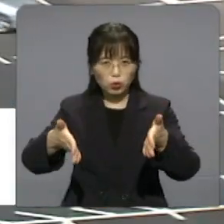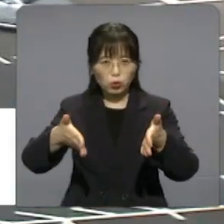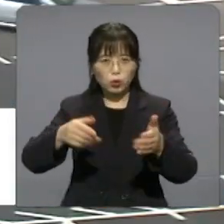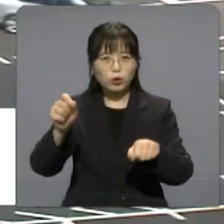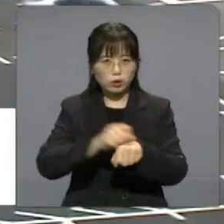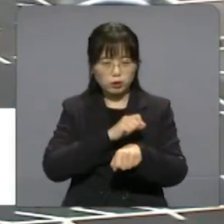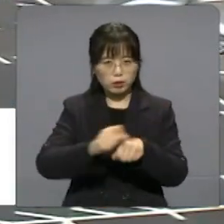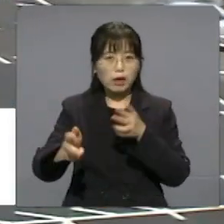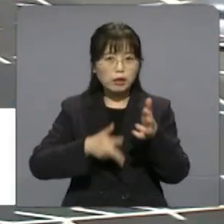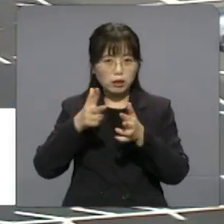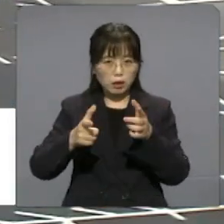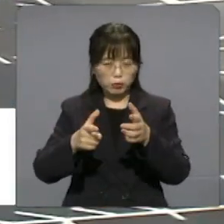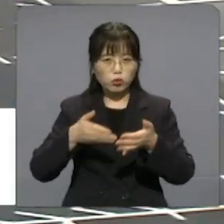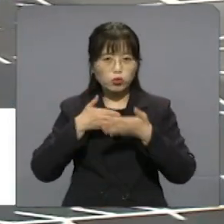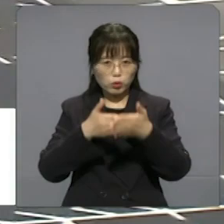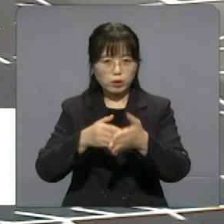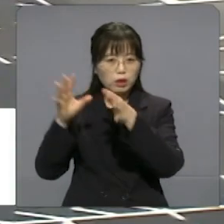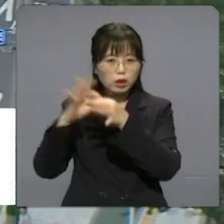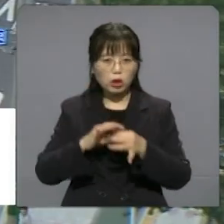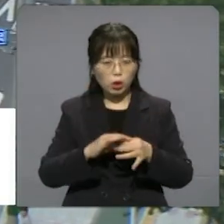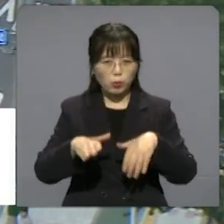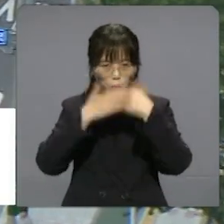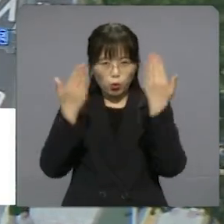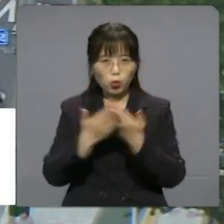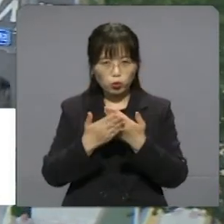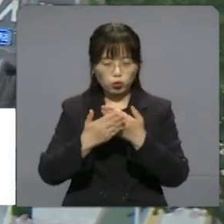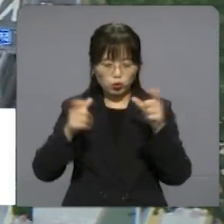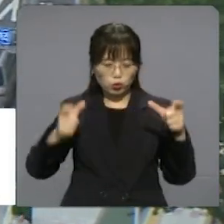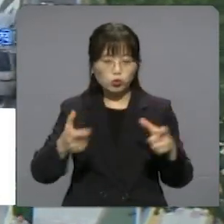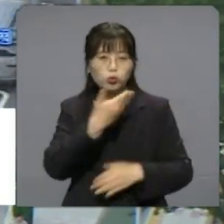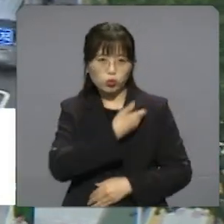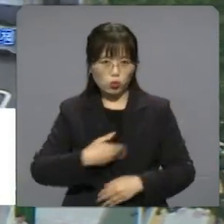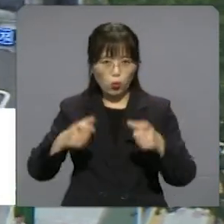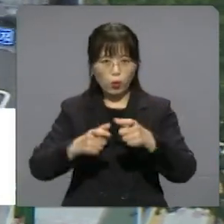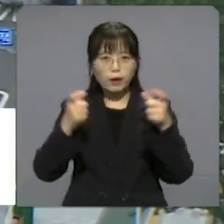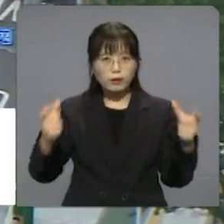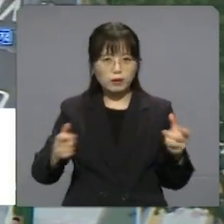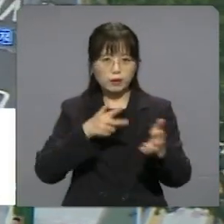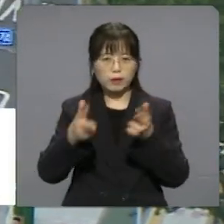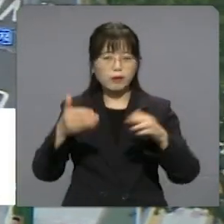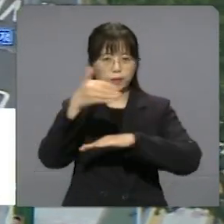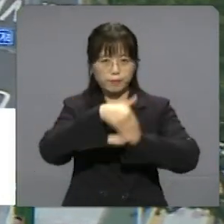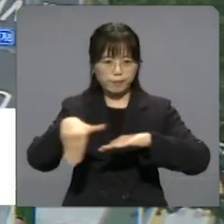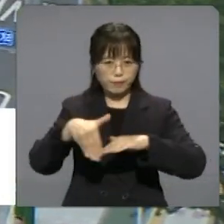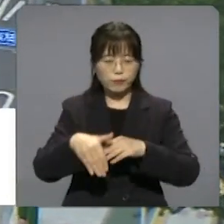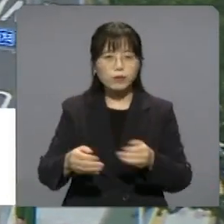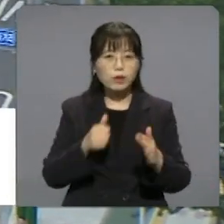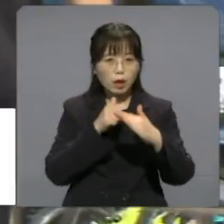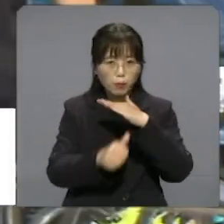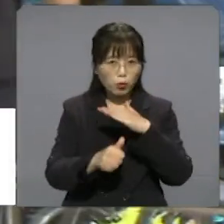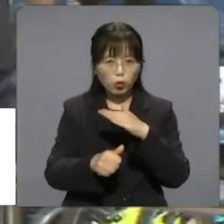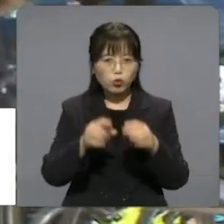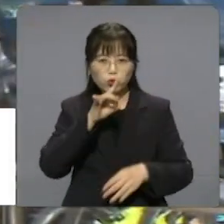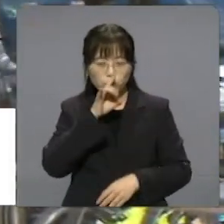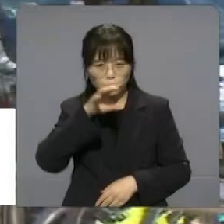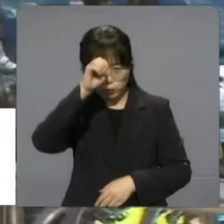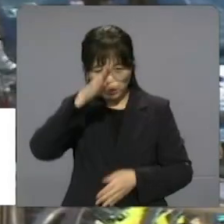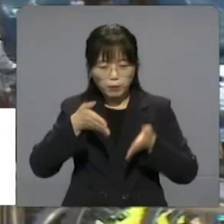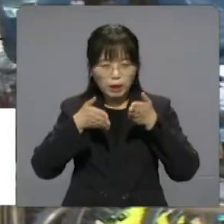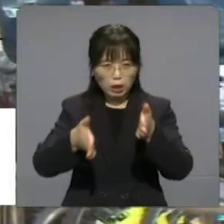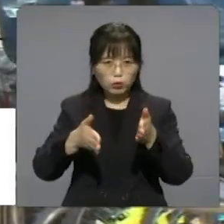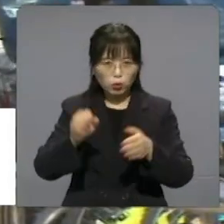특화 사업을 추진한 데 이어 올해 모든 군구로 사업을 확대할 예정입니다. 대표적으로 중구